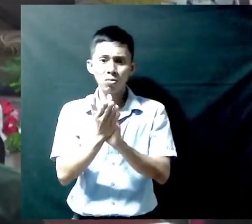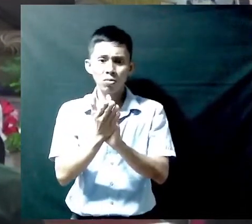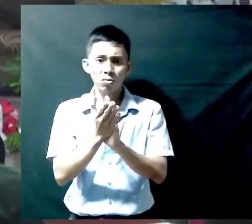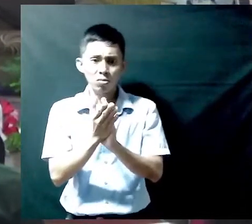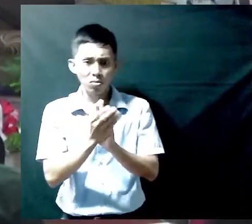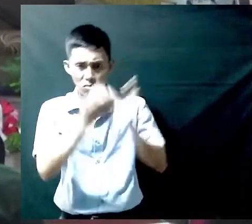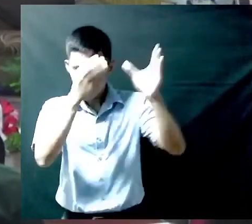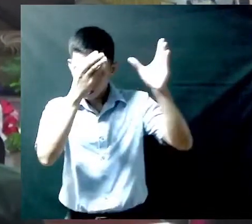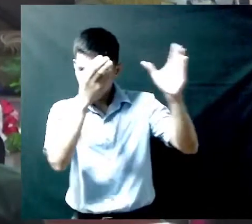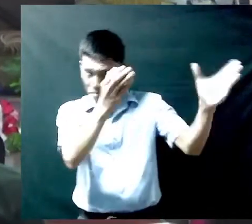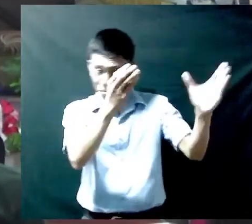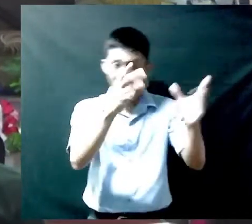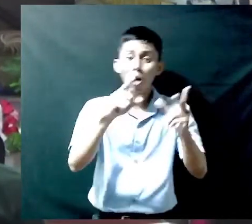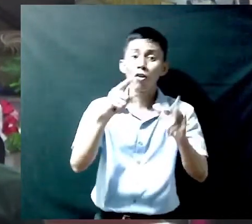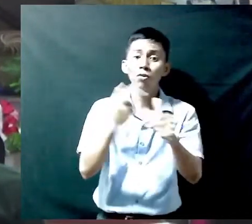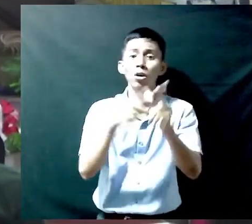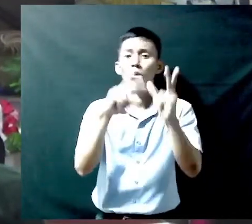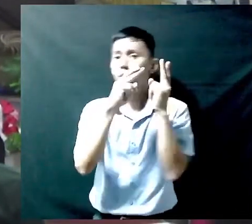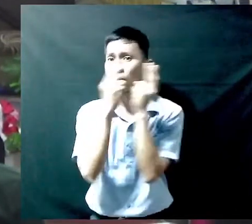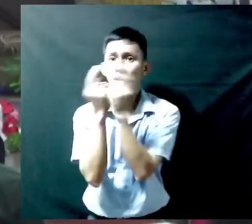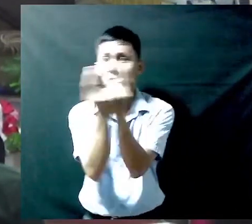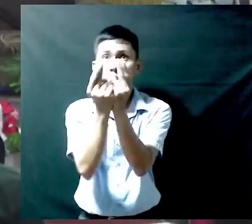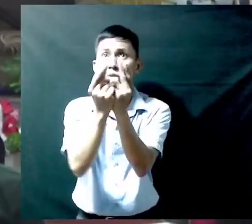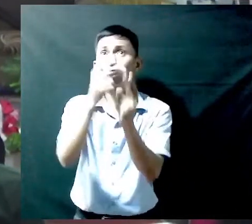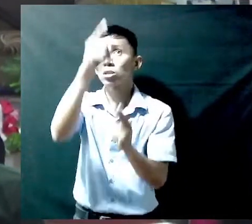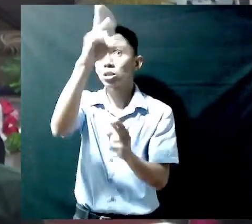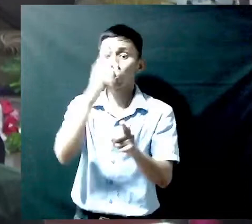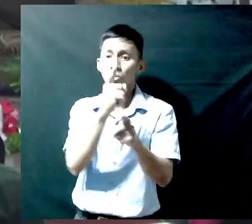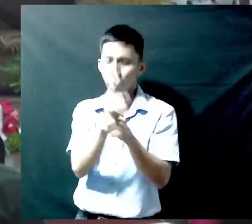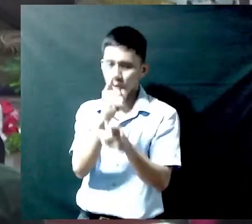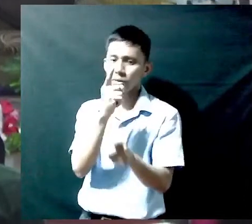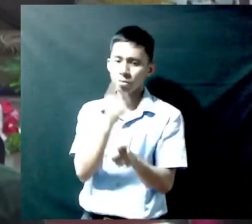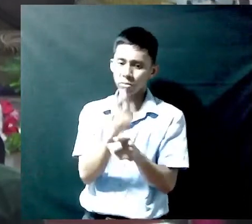kung ang relationship niya sa Diyos tama.